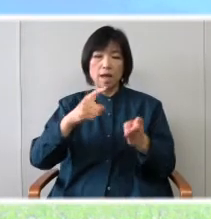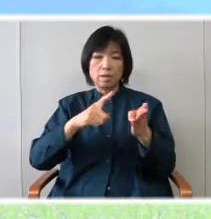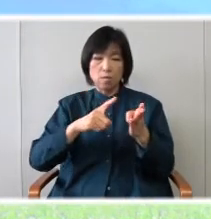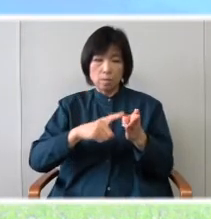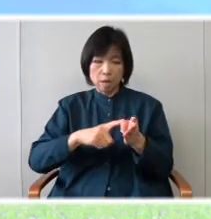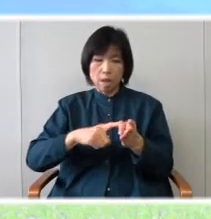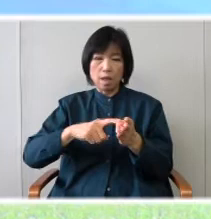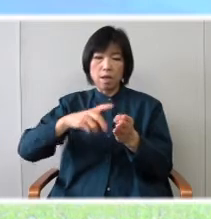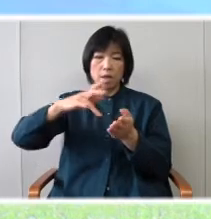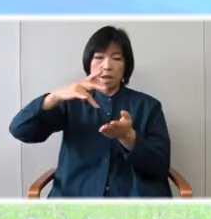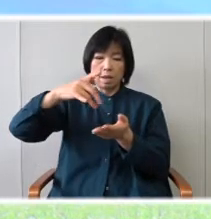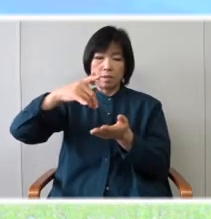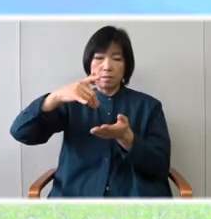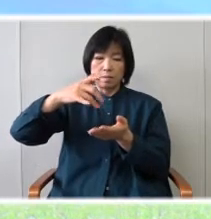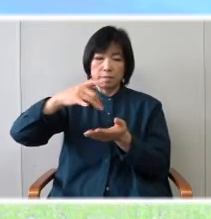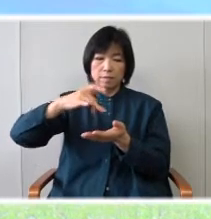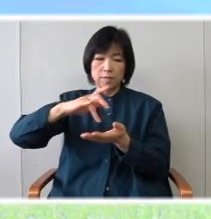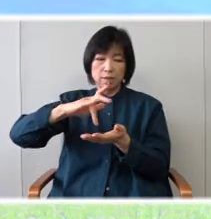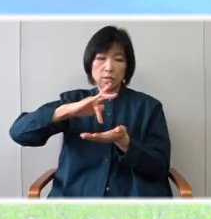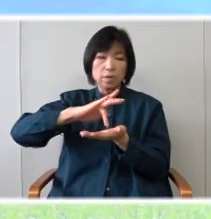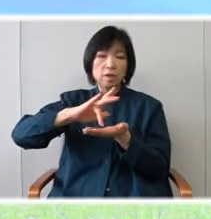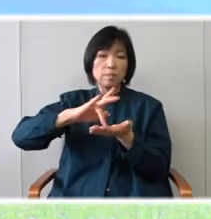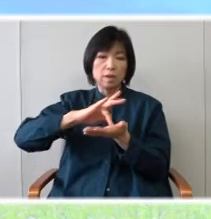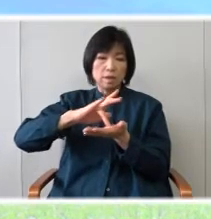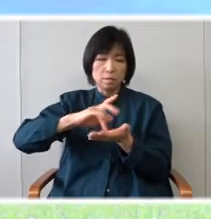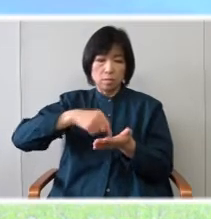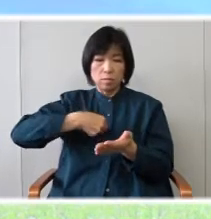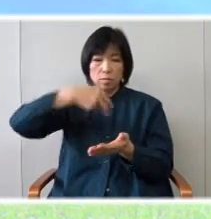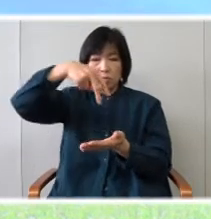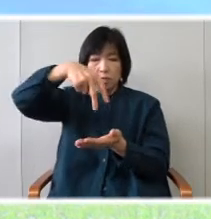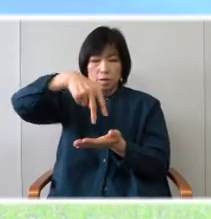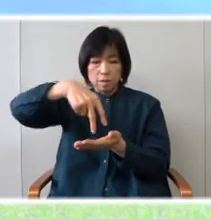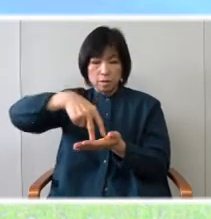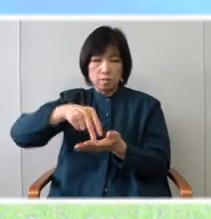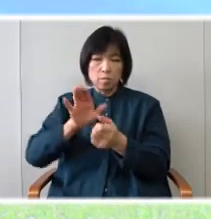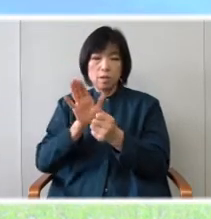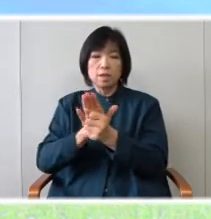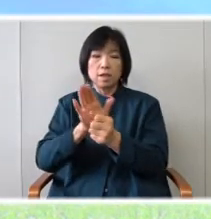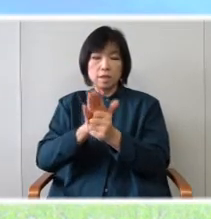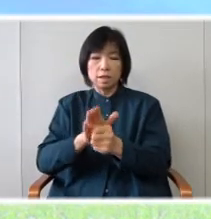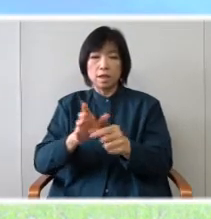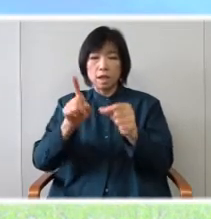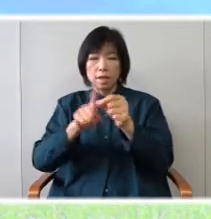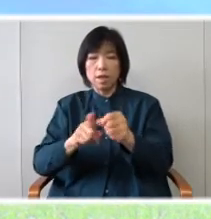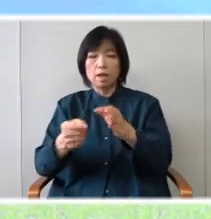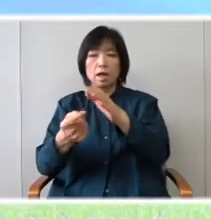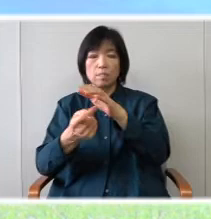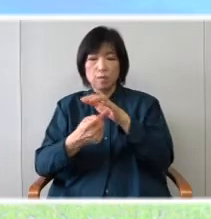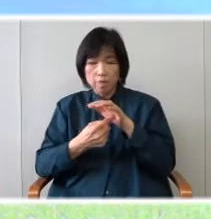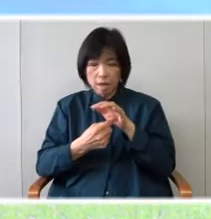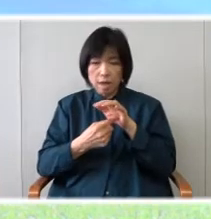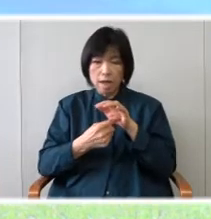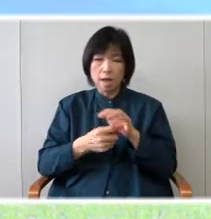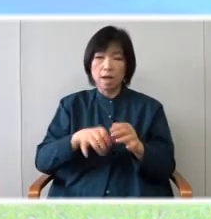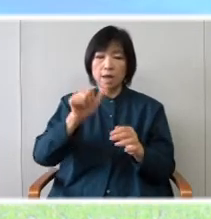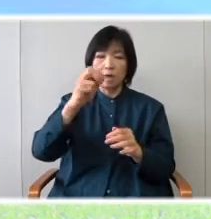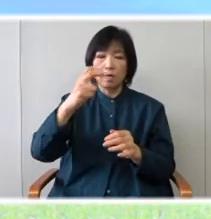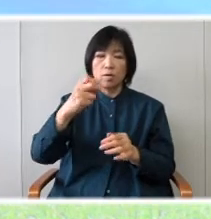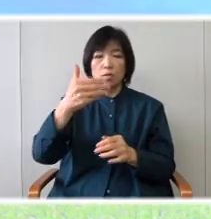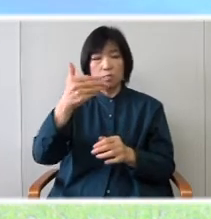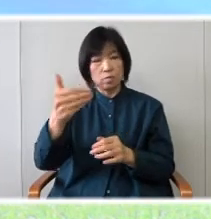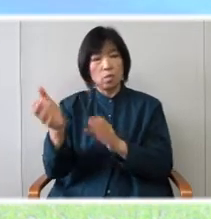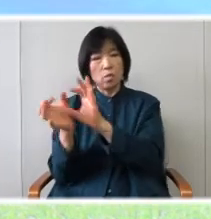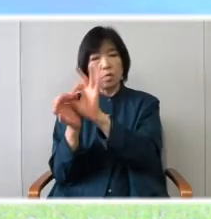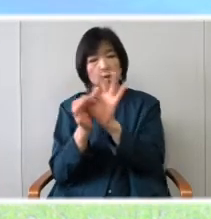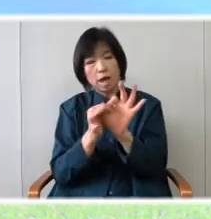立を支援をした中村弥勒と松本楼との関係とかですね、まあ、いろいろな